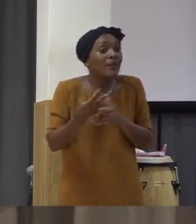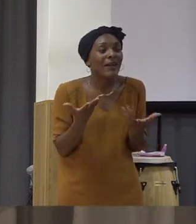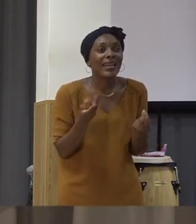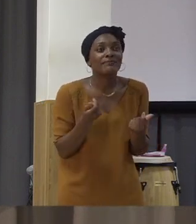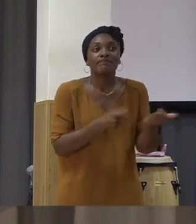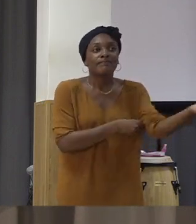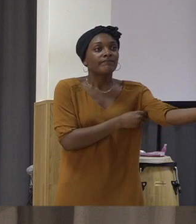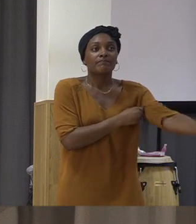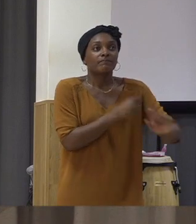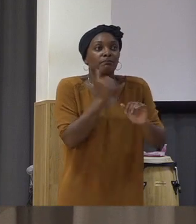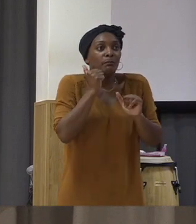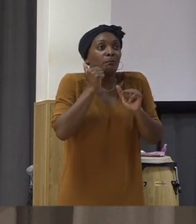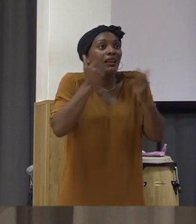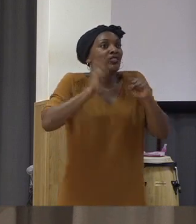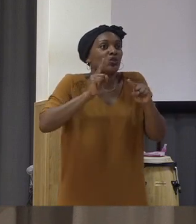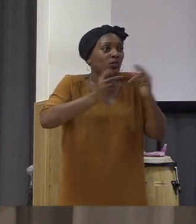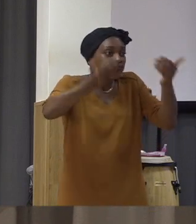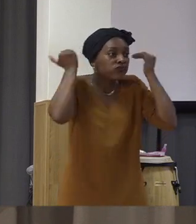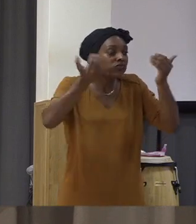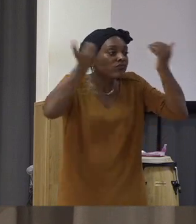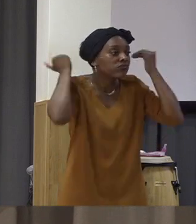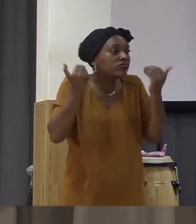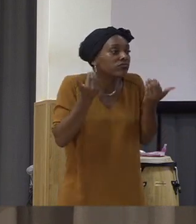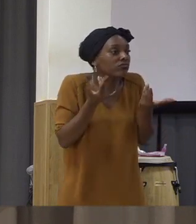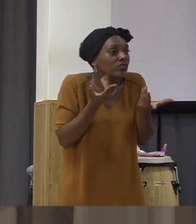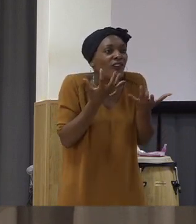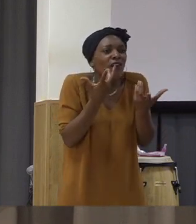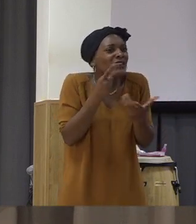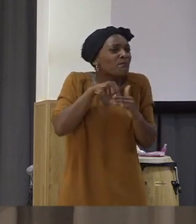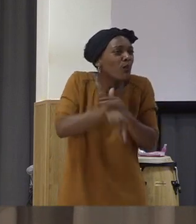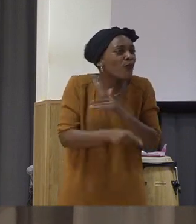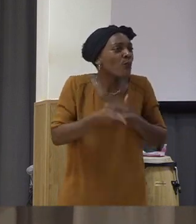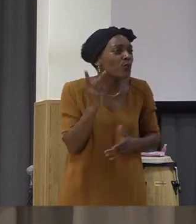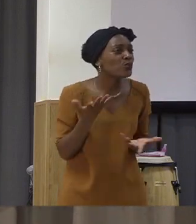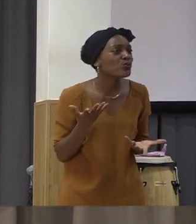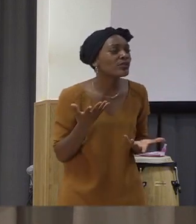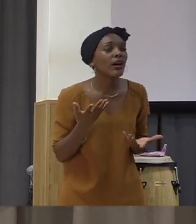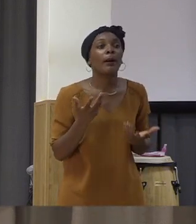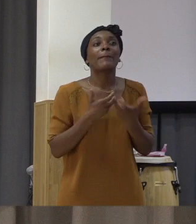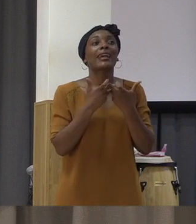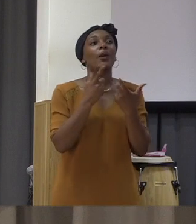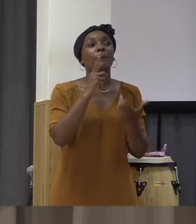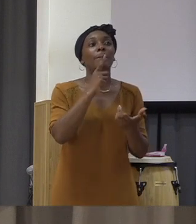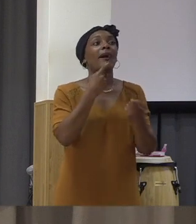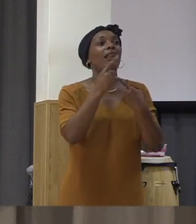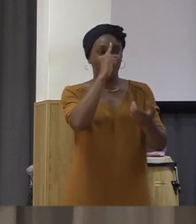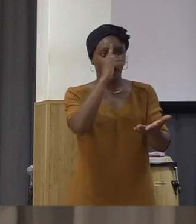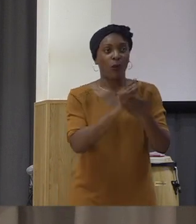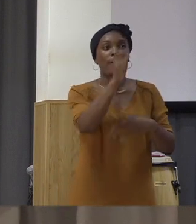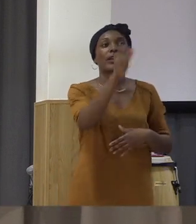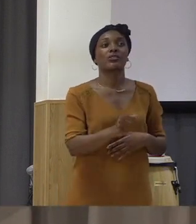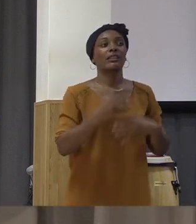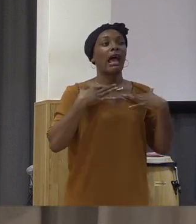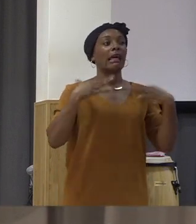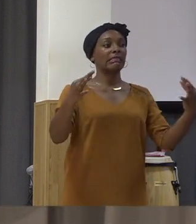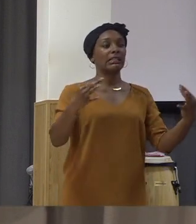y a plein de choses qui ne sont pas abordées dans les réunions. Et moi, je ne connaissais rien de tout ça. Quand je parlais, si je voulais parler de ma foi avec quelqu'un qui n'était pas croyant, qu'est-ce